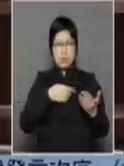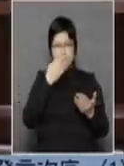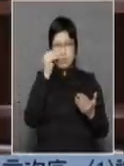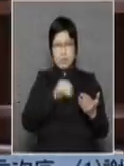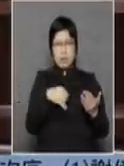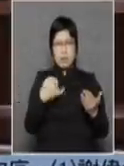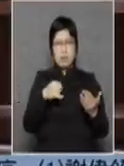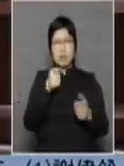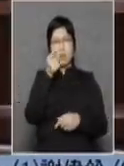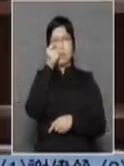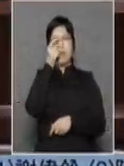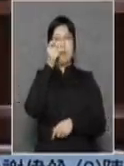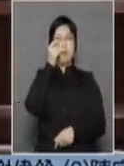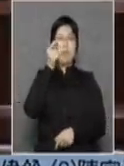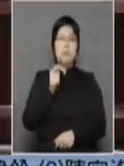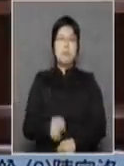那很奇怪的。